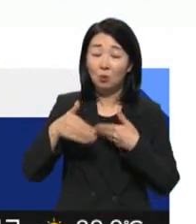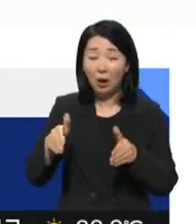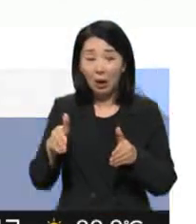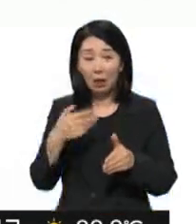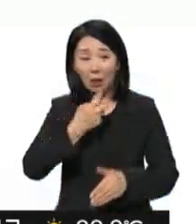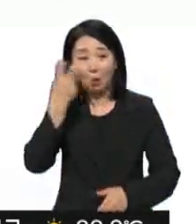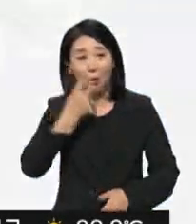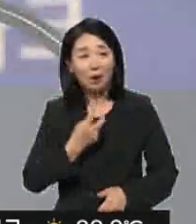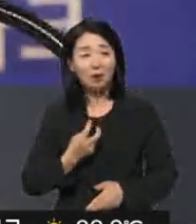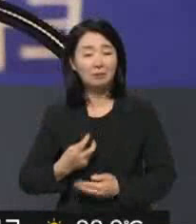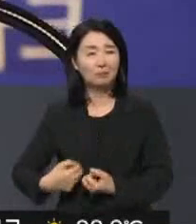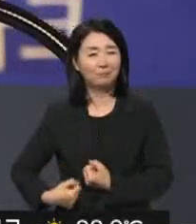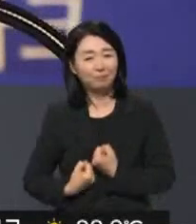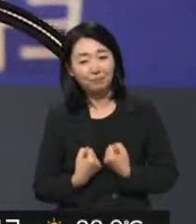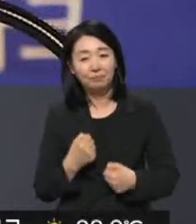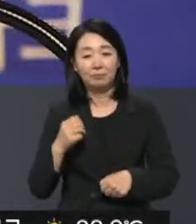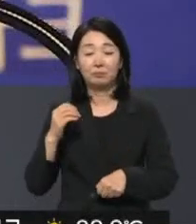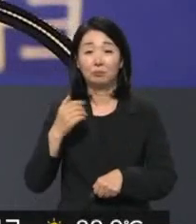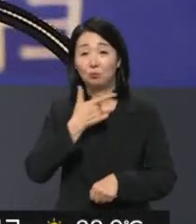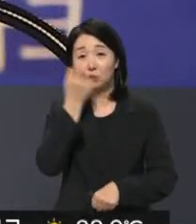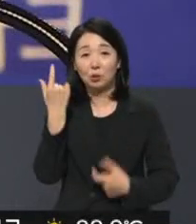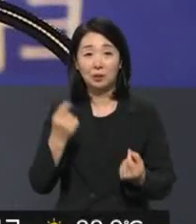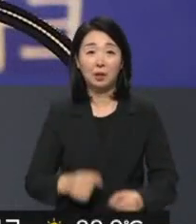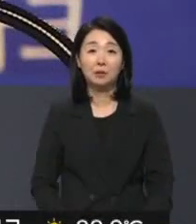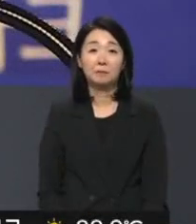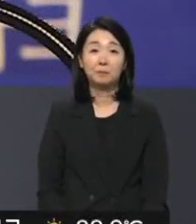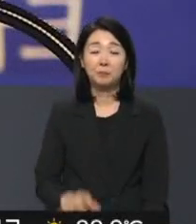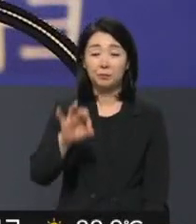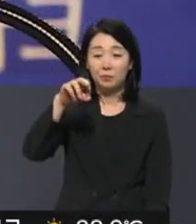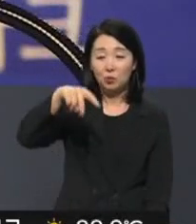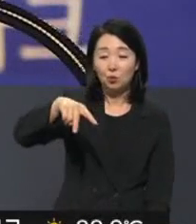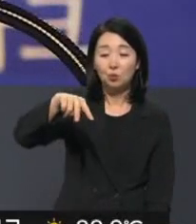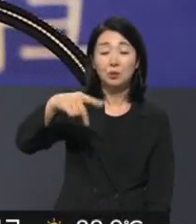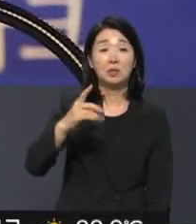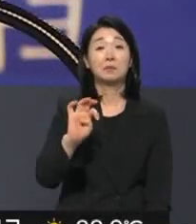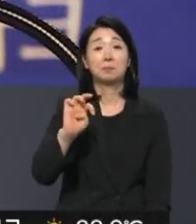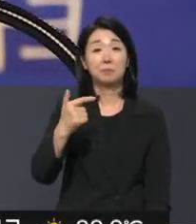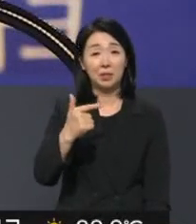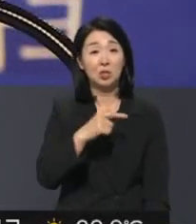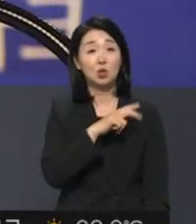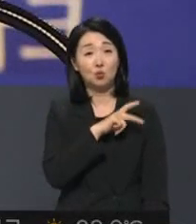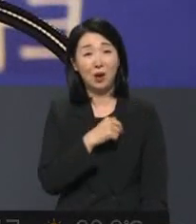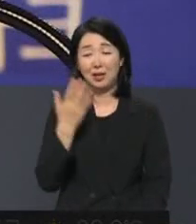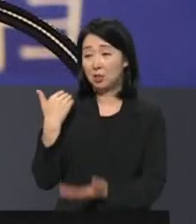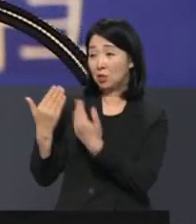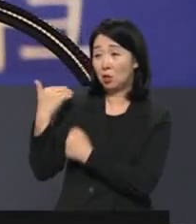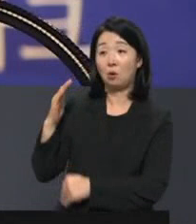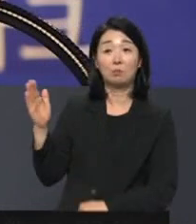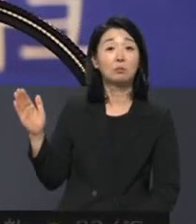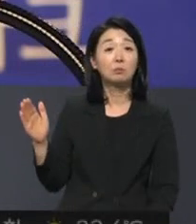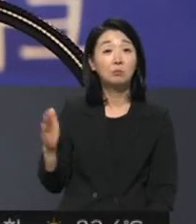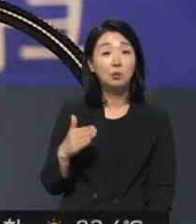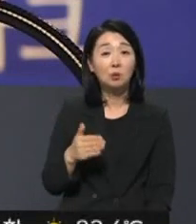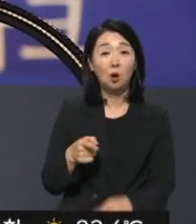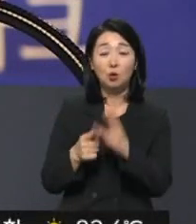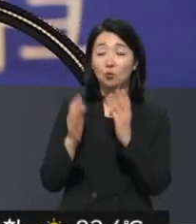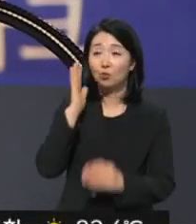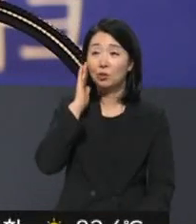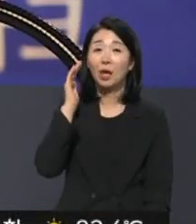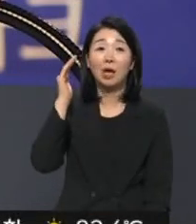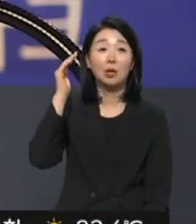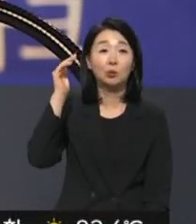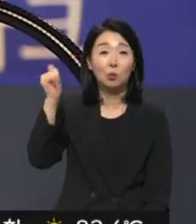미숙하다. 따라서 유승민 전 의원은 이때보다도 더 전으로 돌아가서 윤 대통령이 바이든